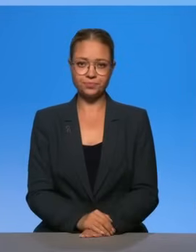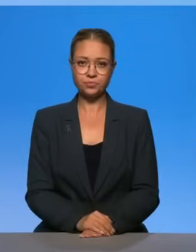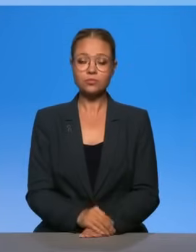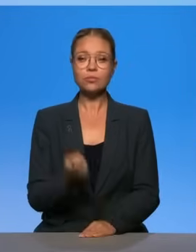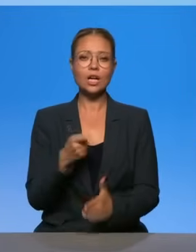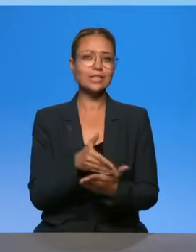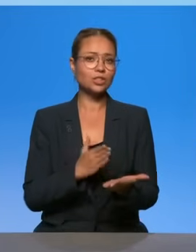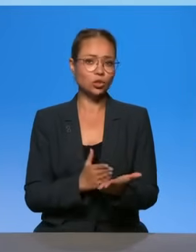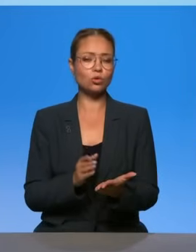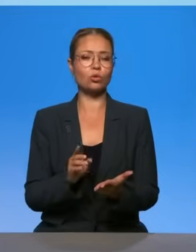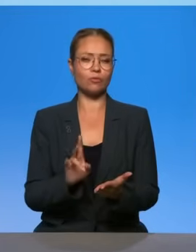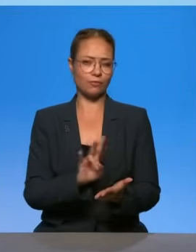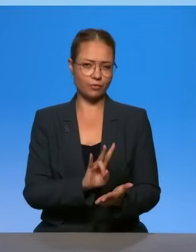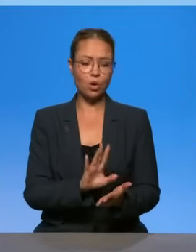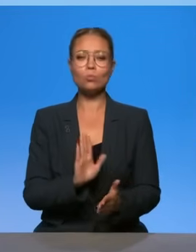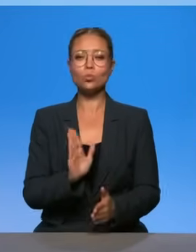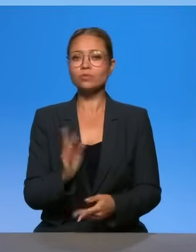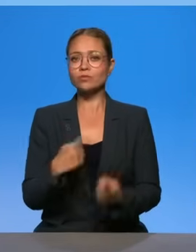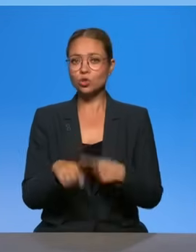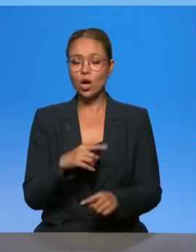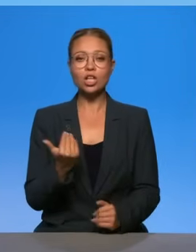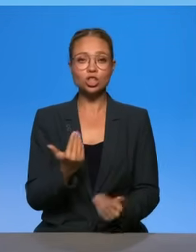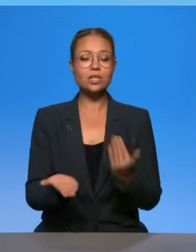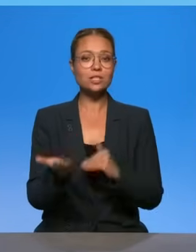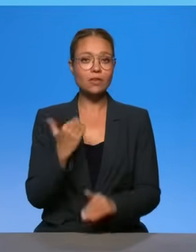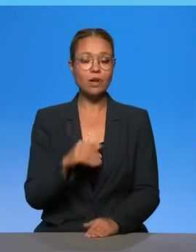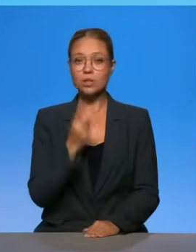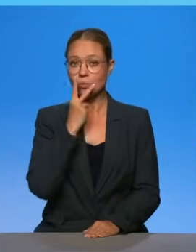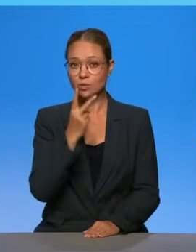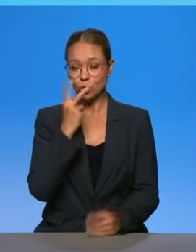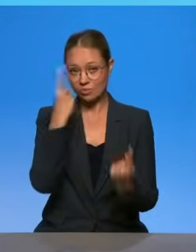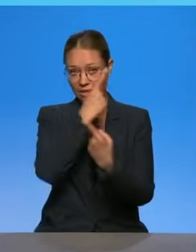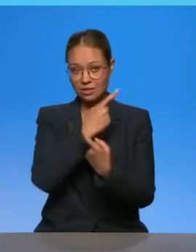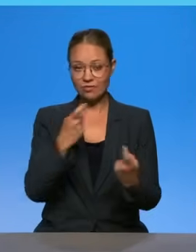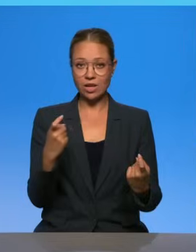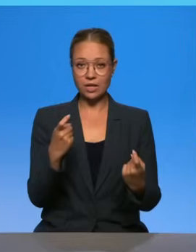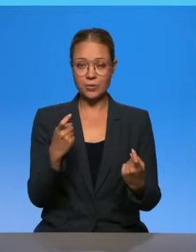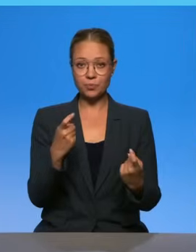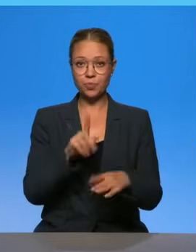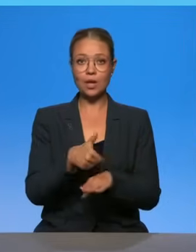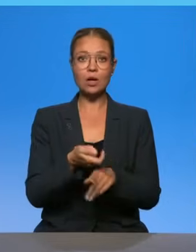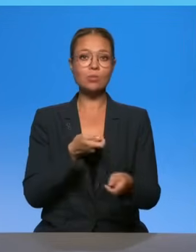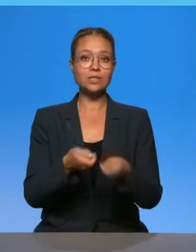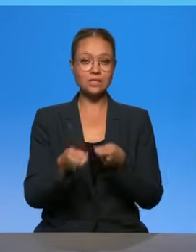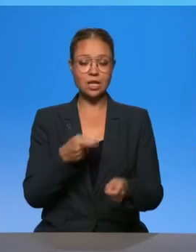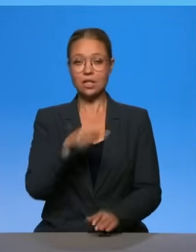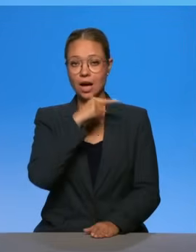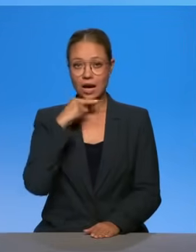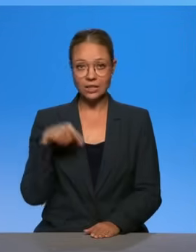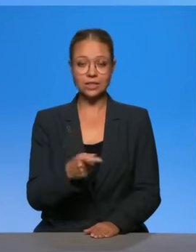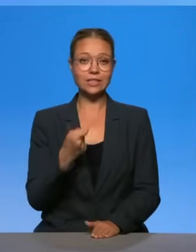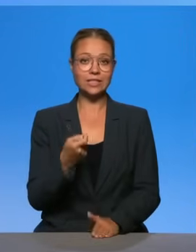вернемся. Давайте сейчас послушаем заявление президента Российского зернового союза Аркадия